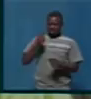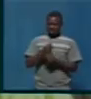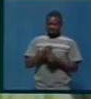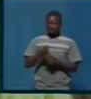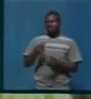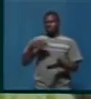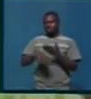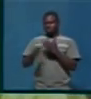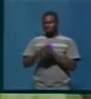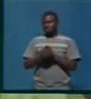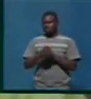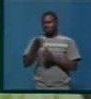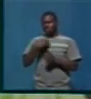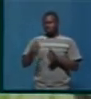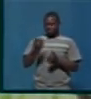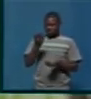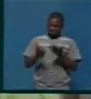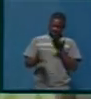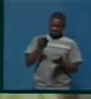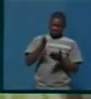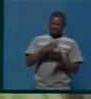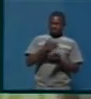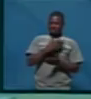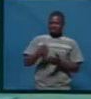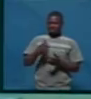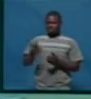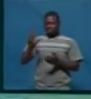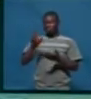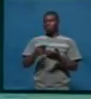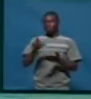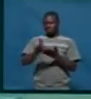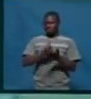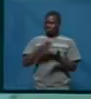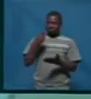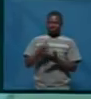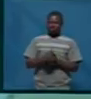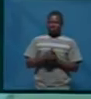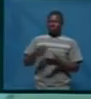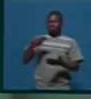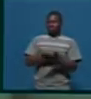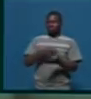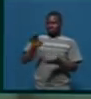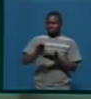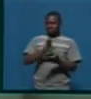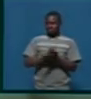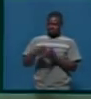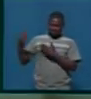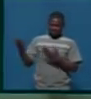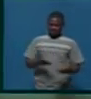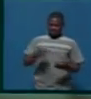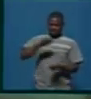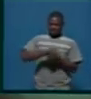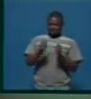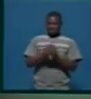des ajustements sur la législation fiscale applicable au Burkina Faso. Le nouveau code induit des changements importants sur certains